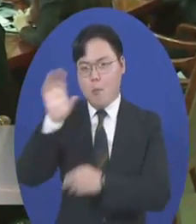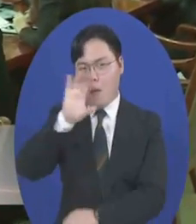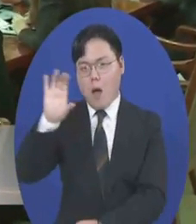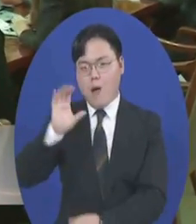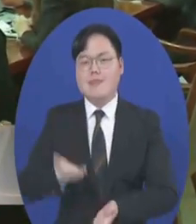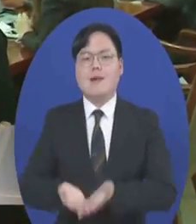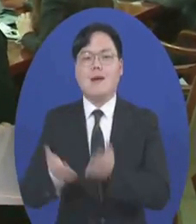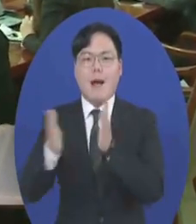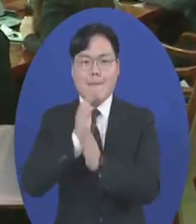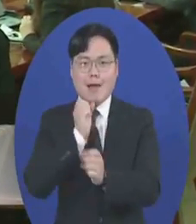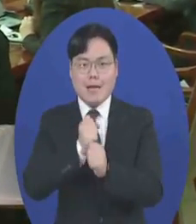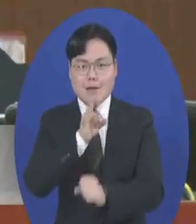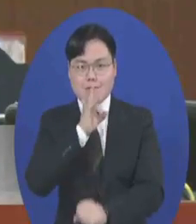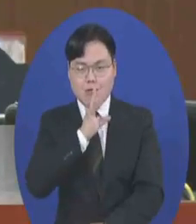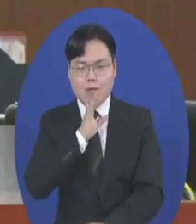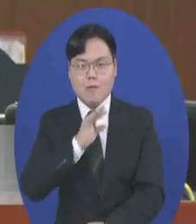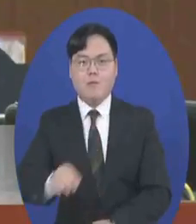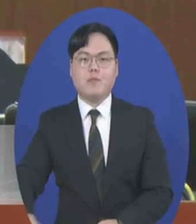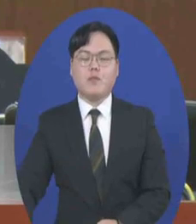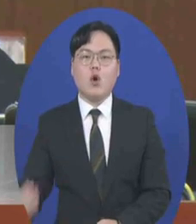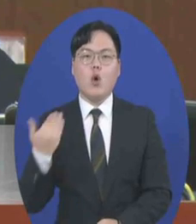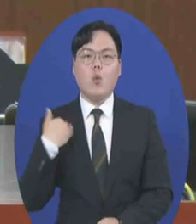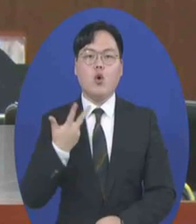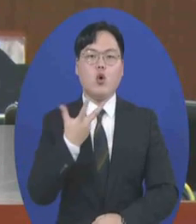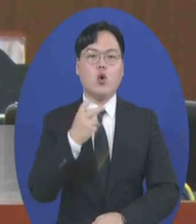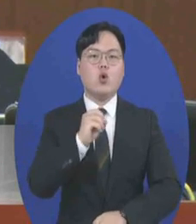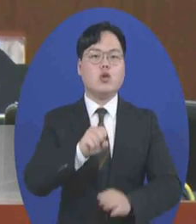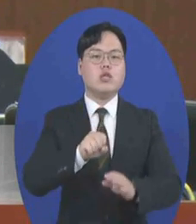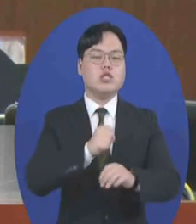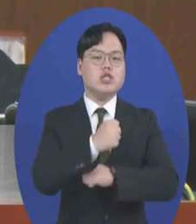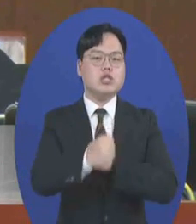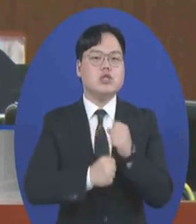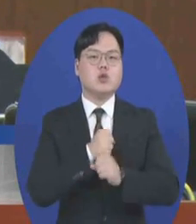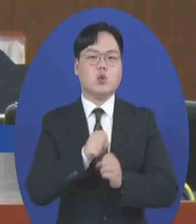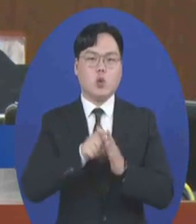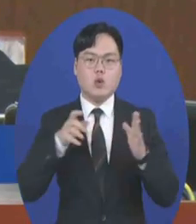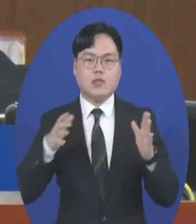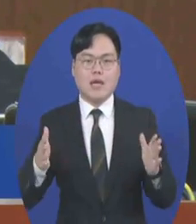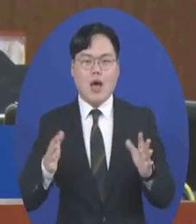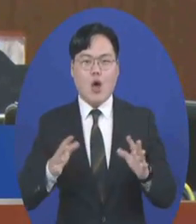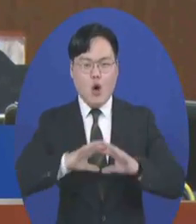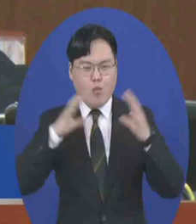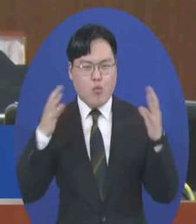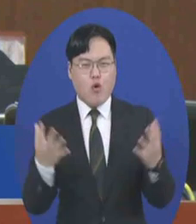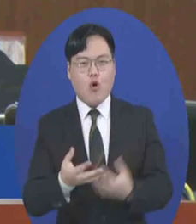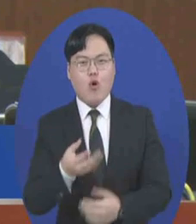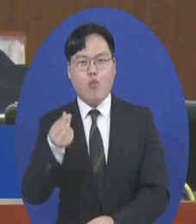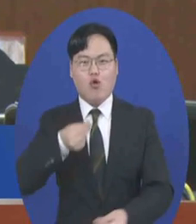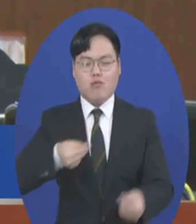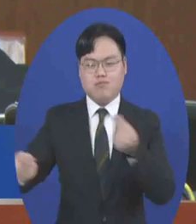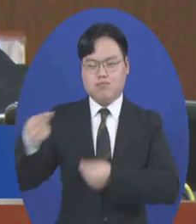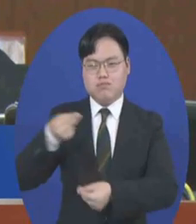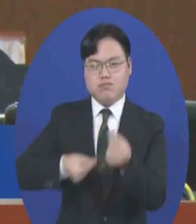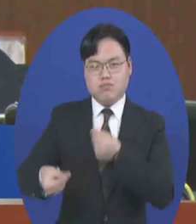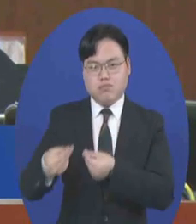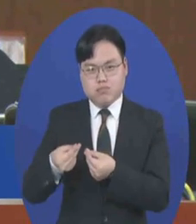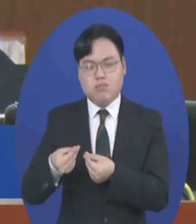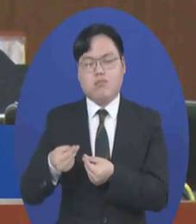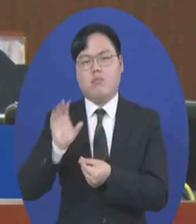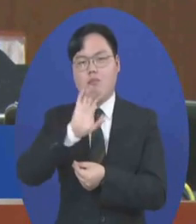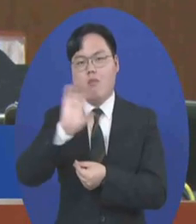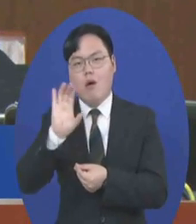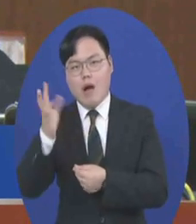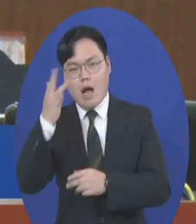дэмжиж ажиллана гэдгээ илэрхийллээ. Өнгөрсөн 30 жилийн одоо бүх хөрөнгө оруулагч нартай холбоотой